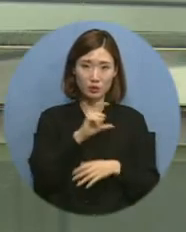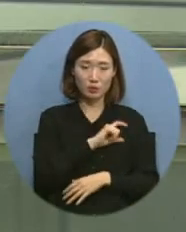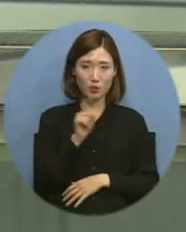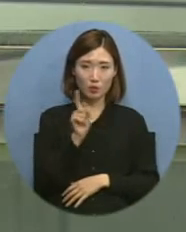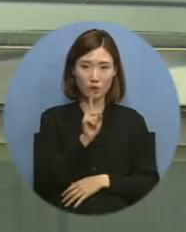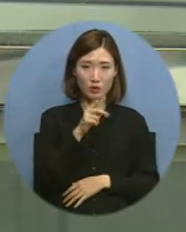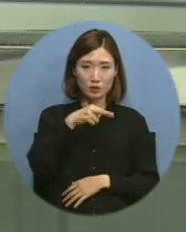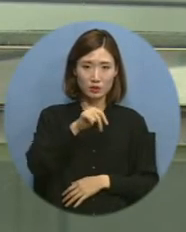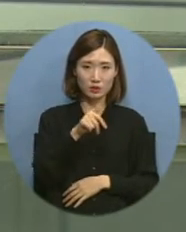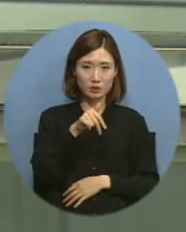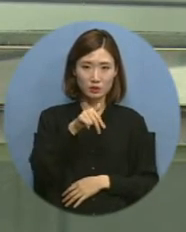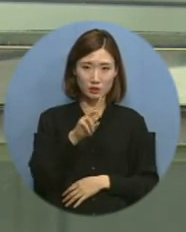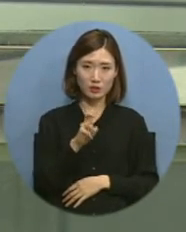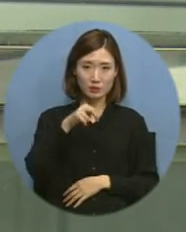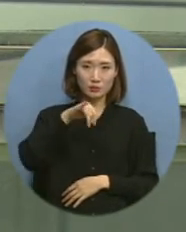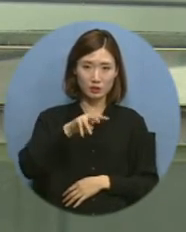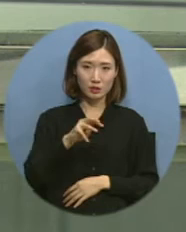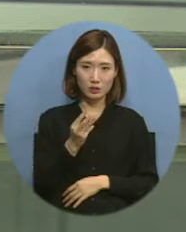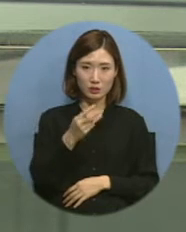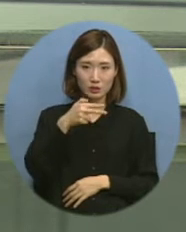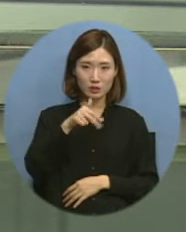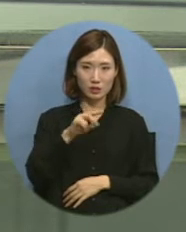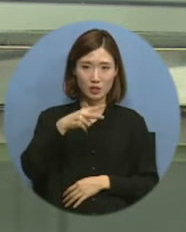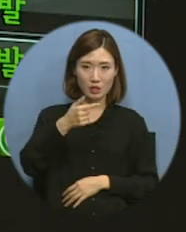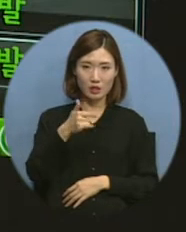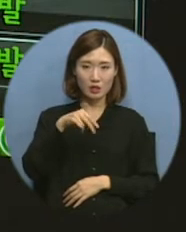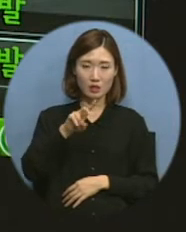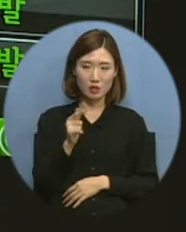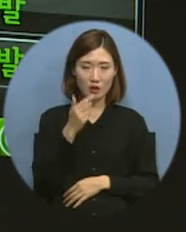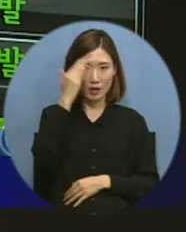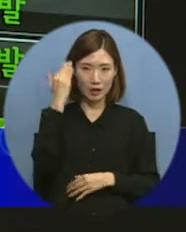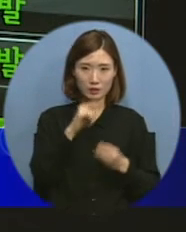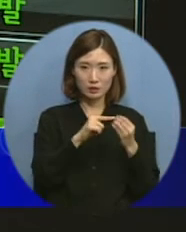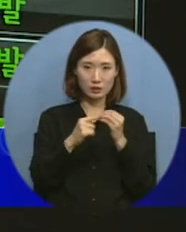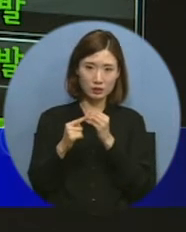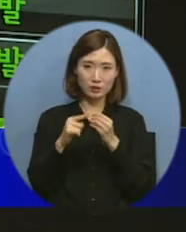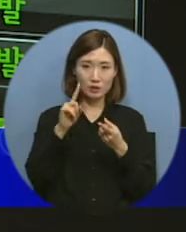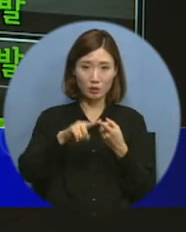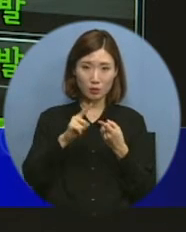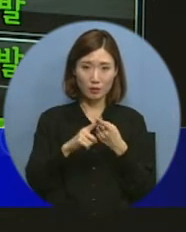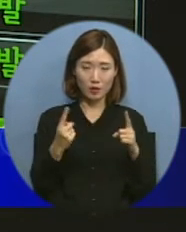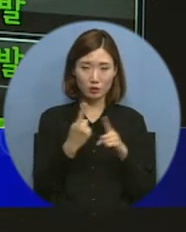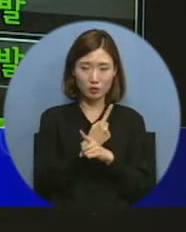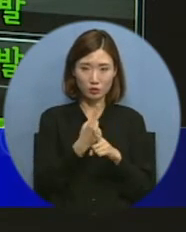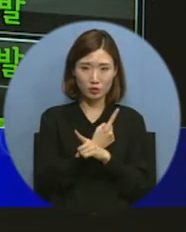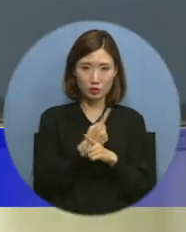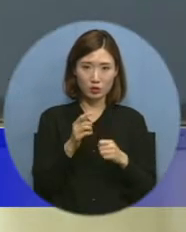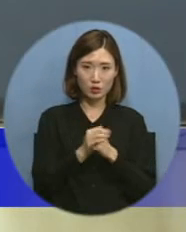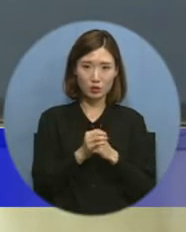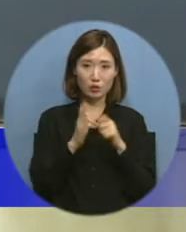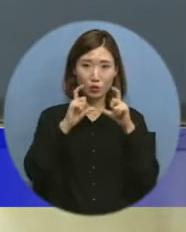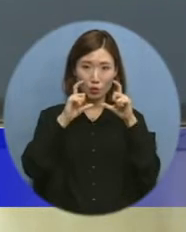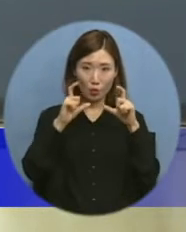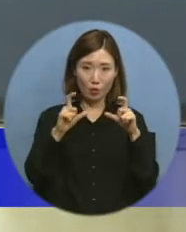세내역, 신천을 한글 그대로 표현한 것입니다. 서울시는 조만간 결정고시와 통보 등